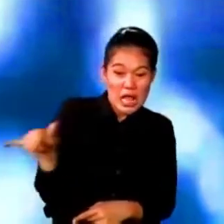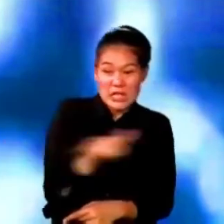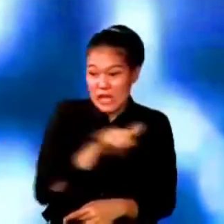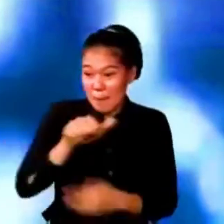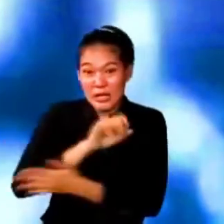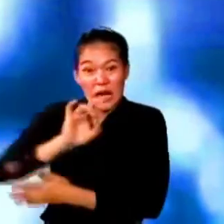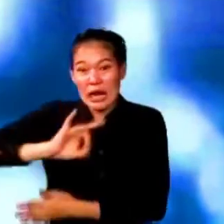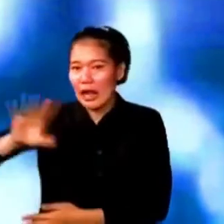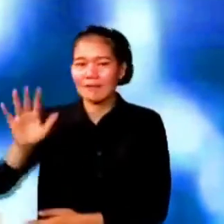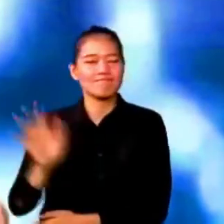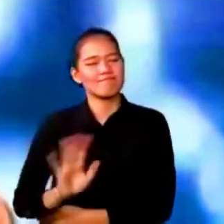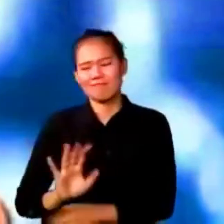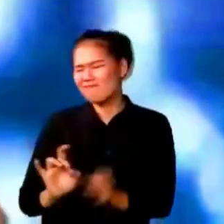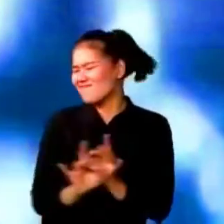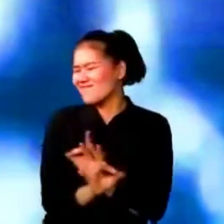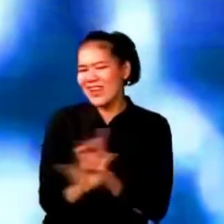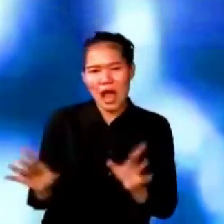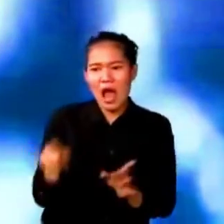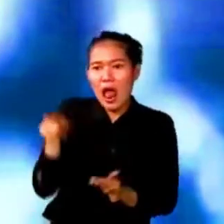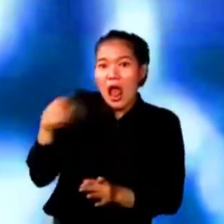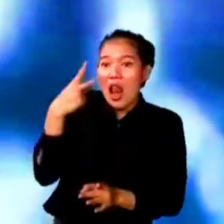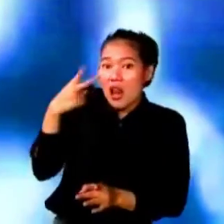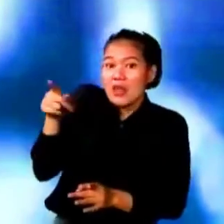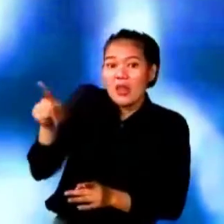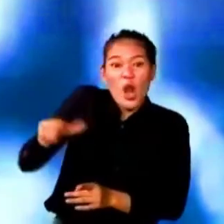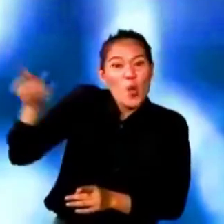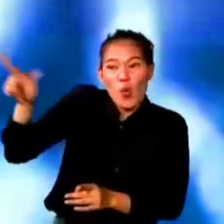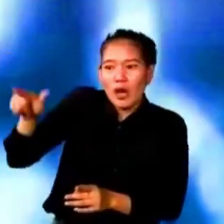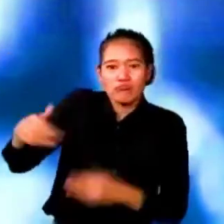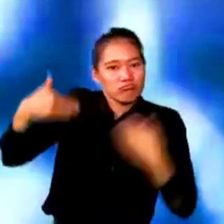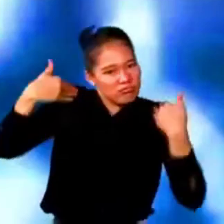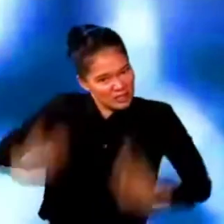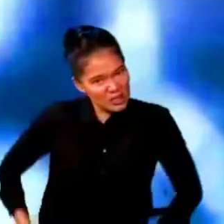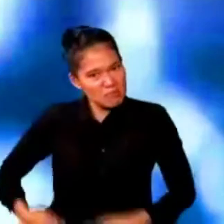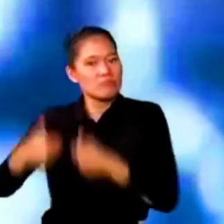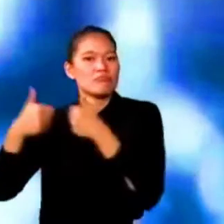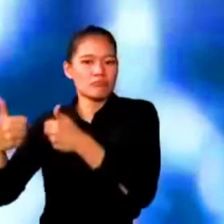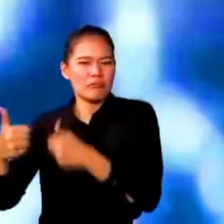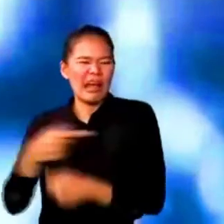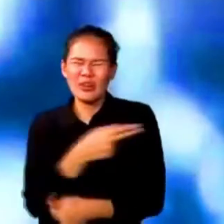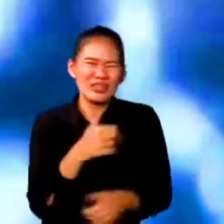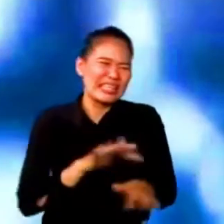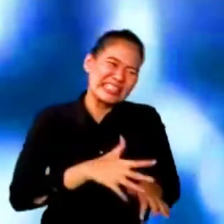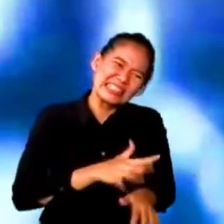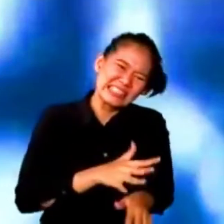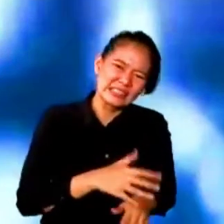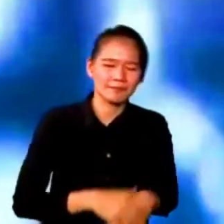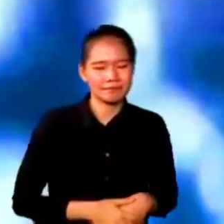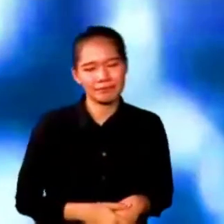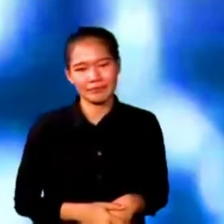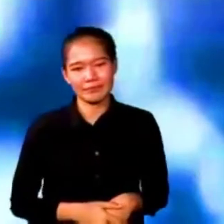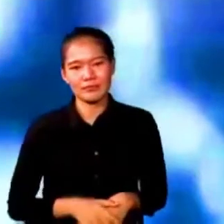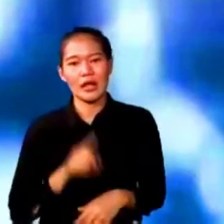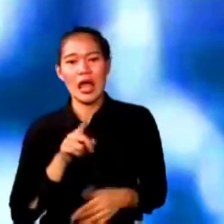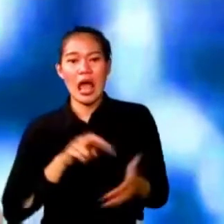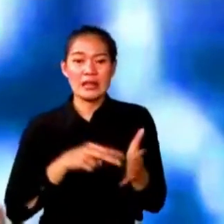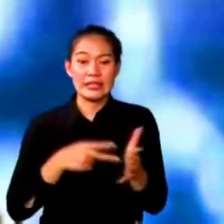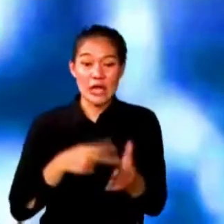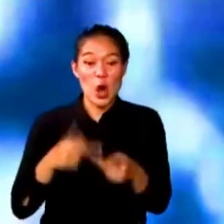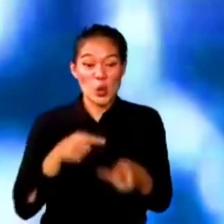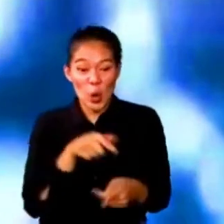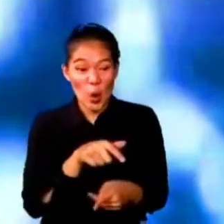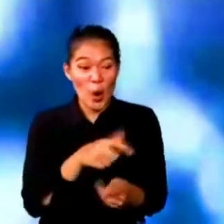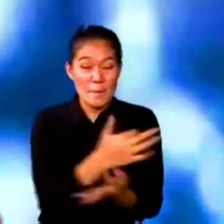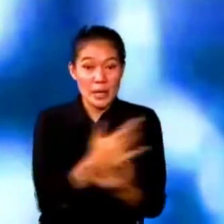yang negara lainnya lebih disiplin dan kita kurang disiplin ia akibatnya kalau demikian vaksin juga akan lebih